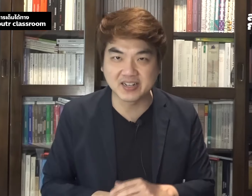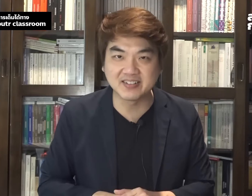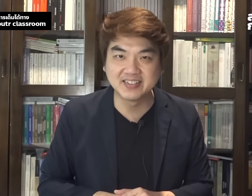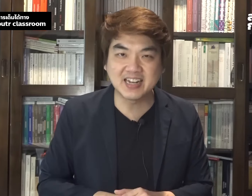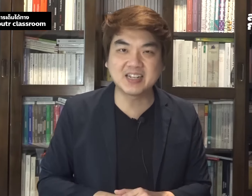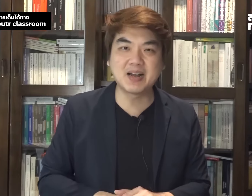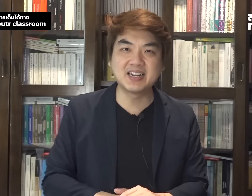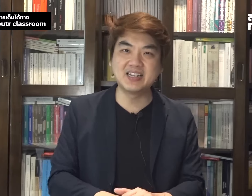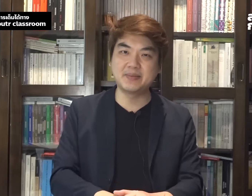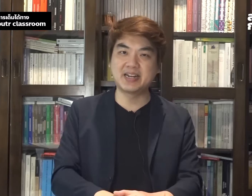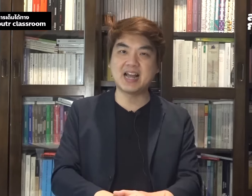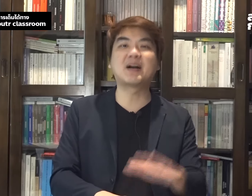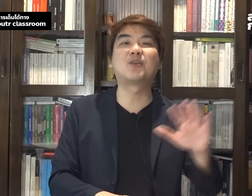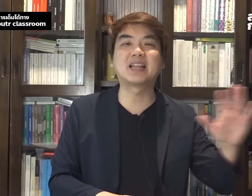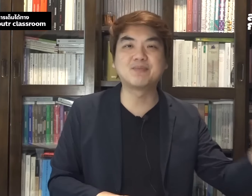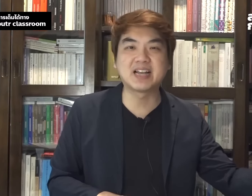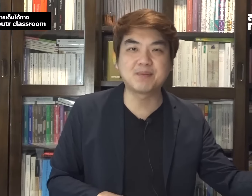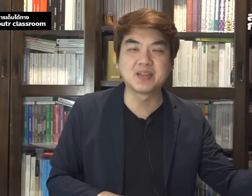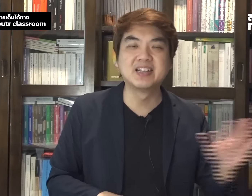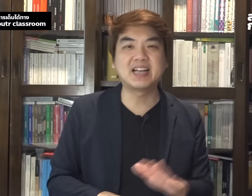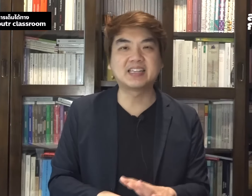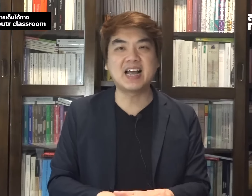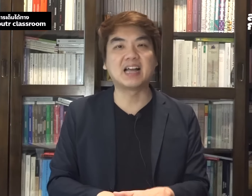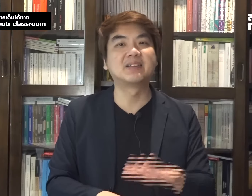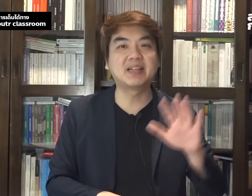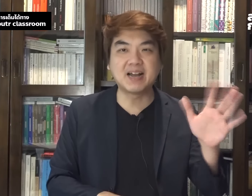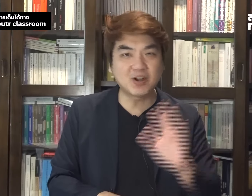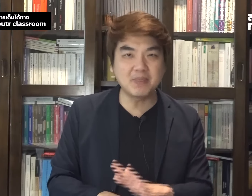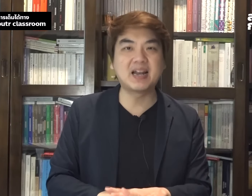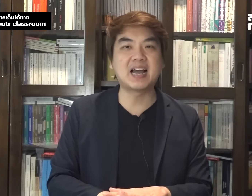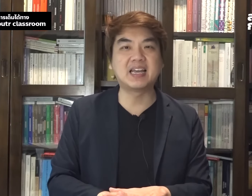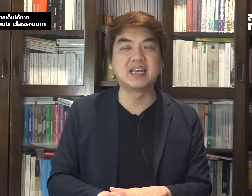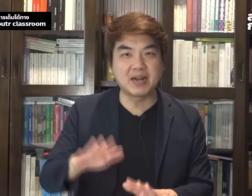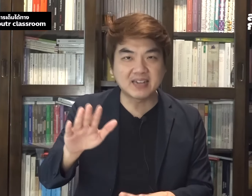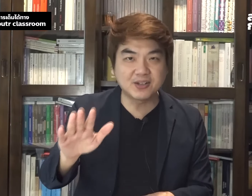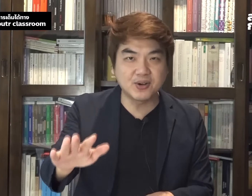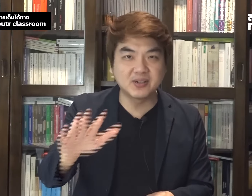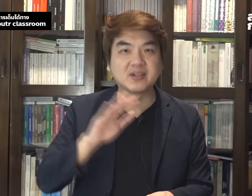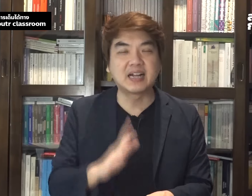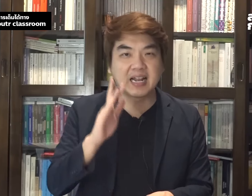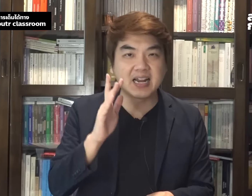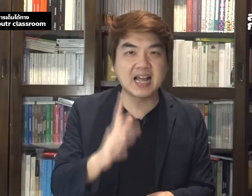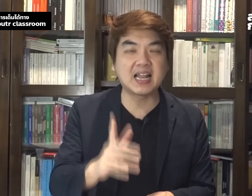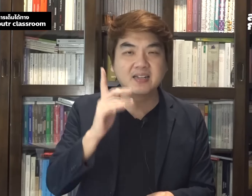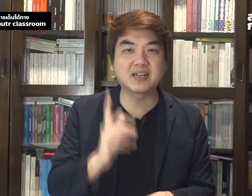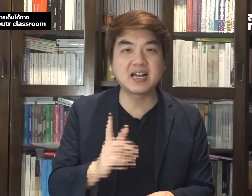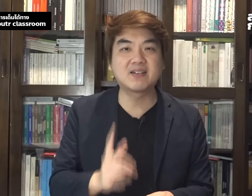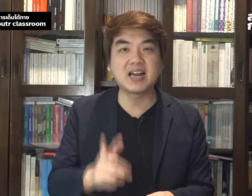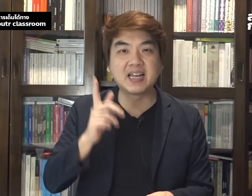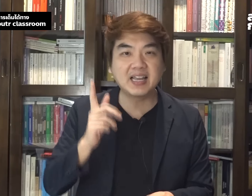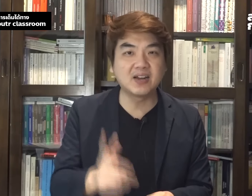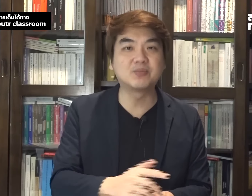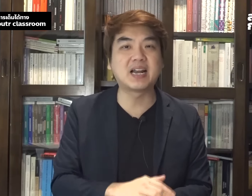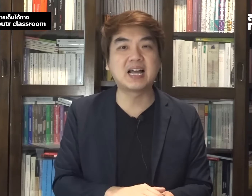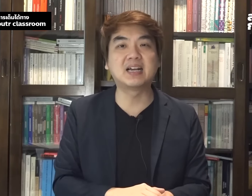ข้อเสนอถ้ารัฐบาลเห็นดีเห็นงามเอาไปทำสิครับแต่ถ้าไม่ทำก็ไม่เป็นไรประชาชนครั้งหน้าเลือกก้าว